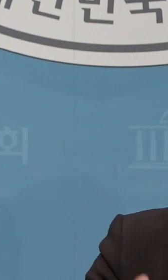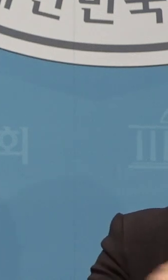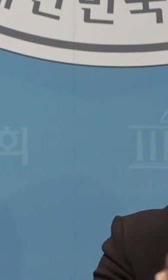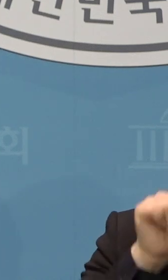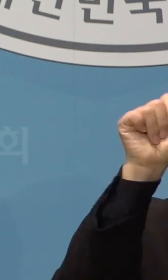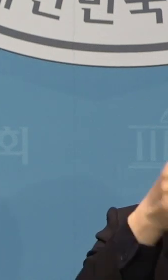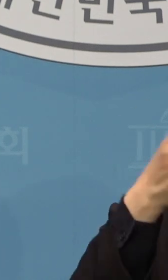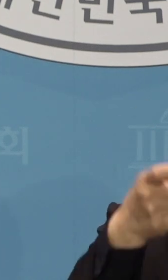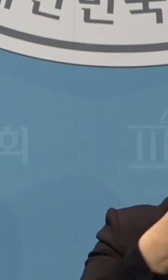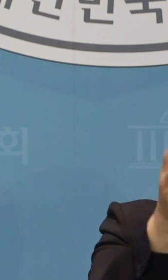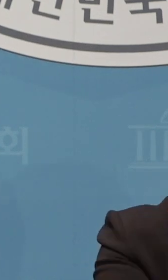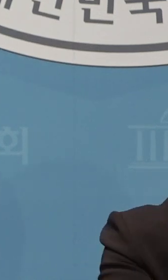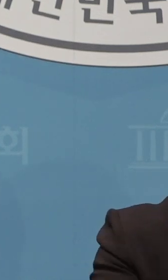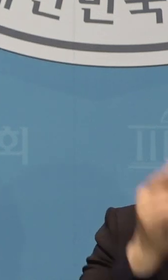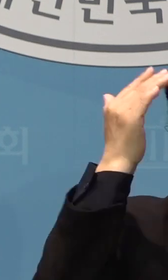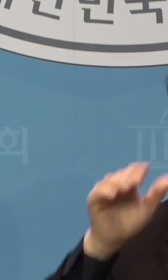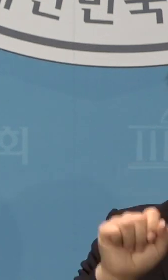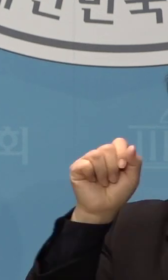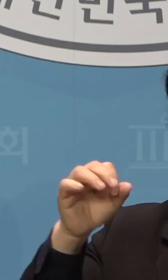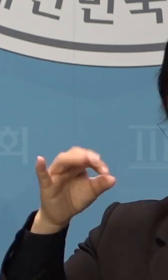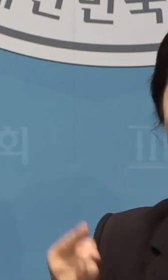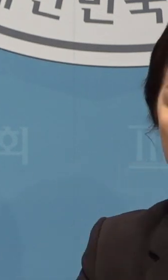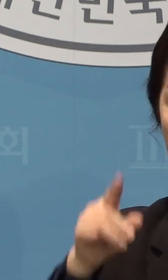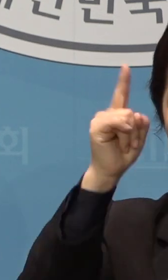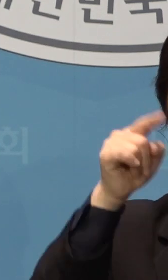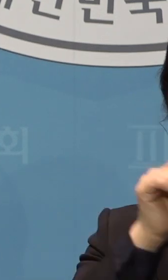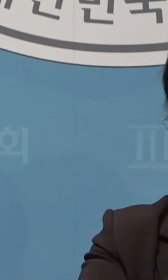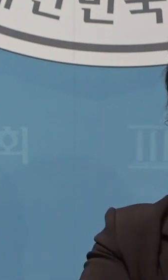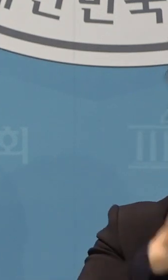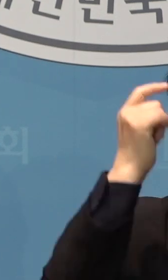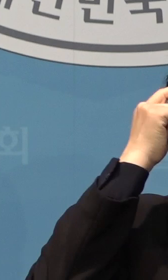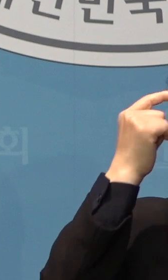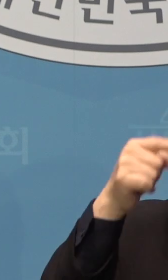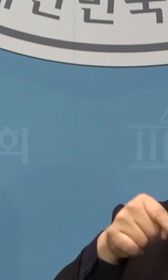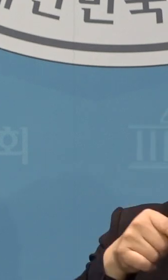문화체육관광부는 대한체육회와 이기흥 회장의 구시대적